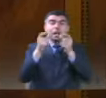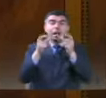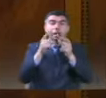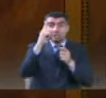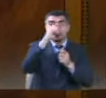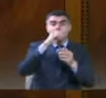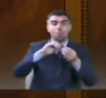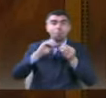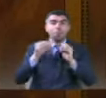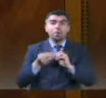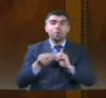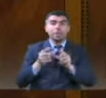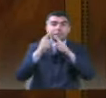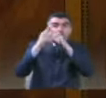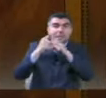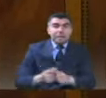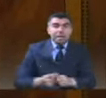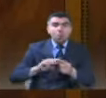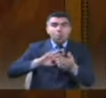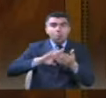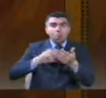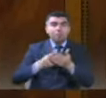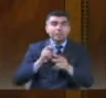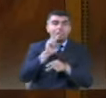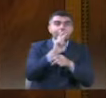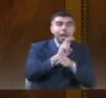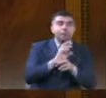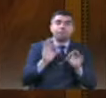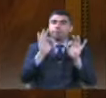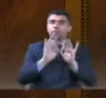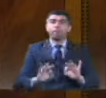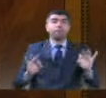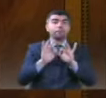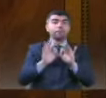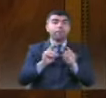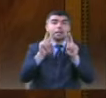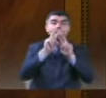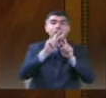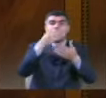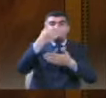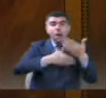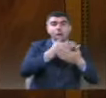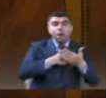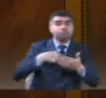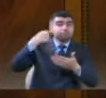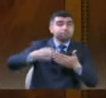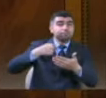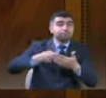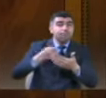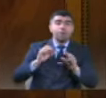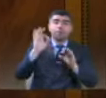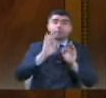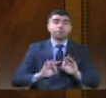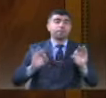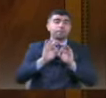فيما على ماليتها ومن صعوبة الولوج إلى التمويل وارتفاع الفواتير غير المؤدات من قبل حكومتكم، الأمر الذي يقلص